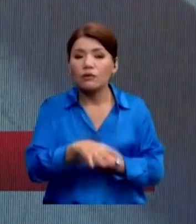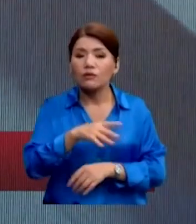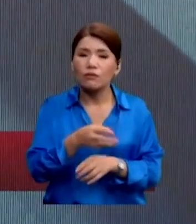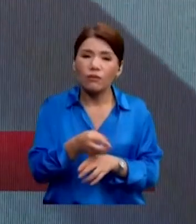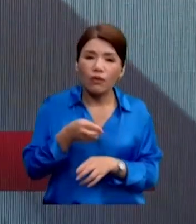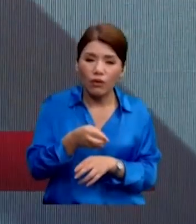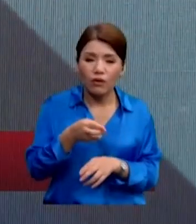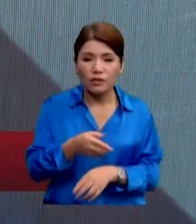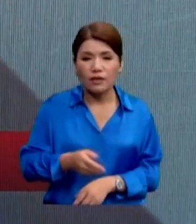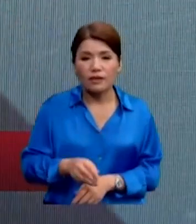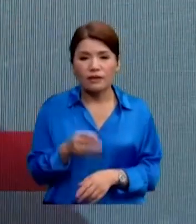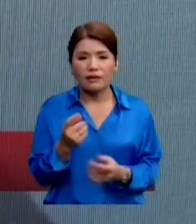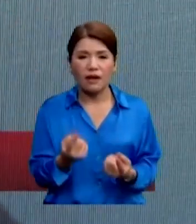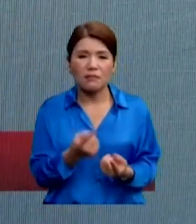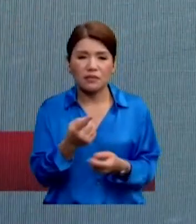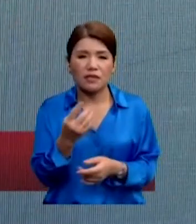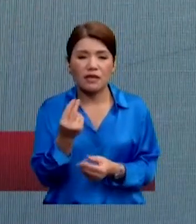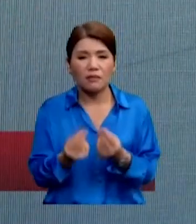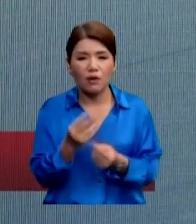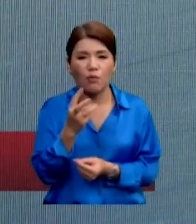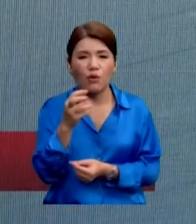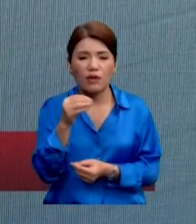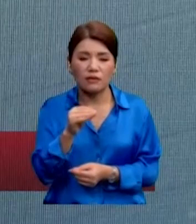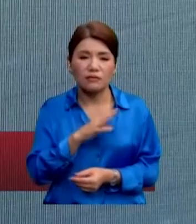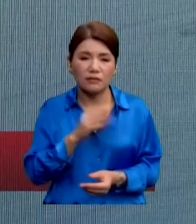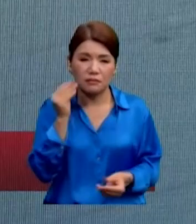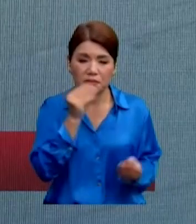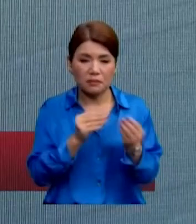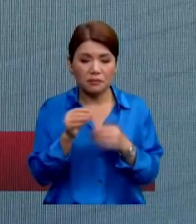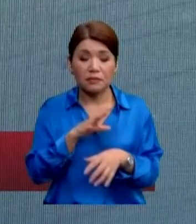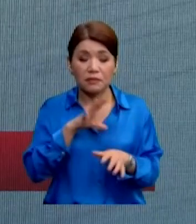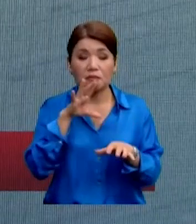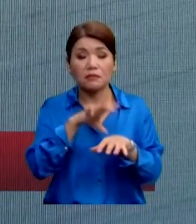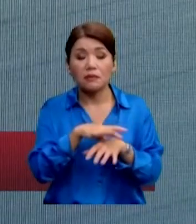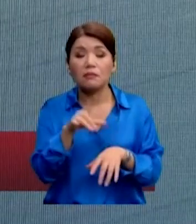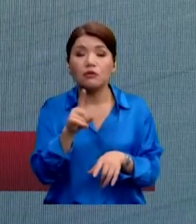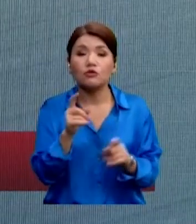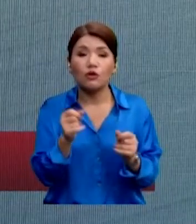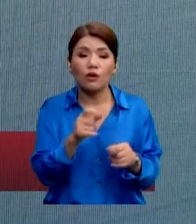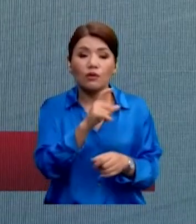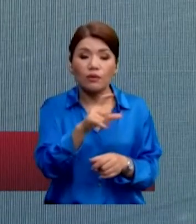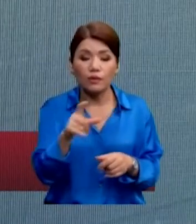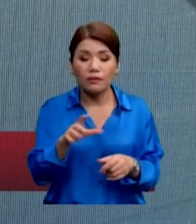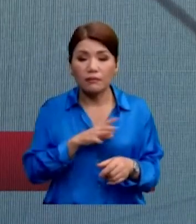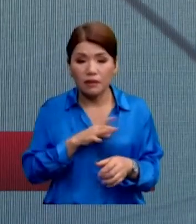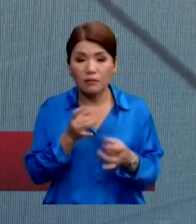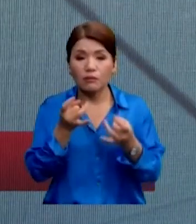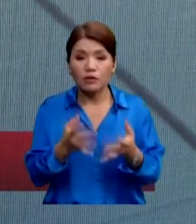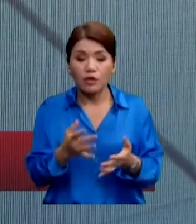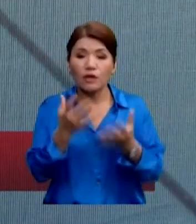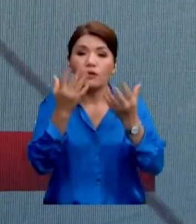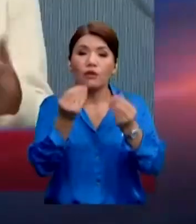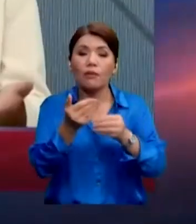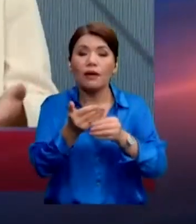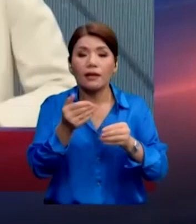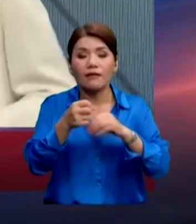нож и пистолет-зажигалка, то есть муляж. Дмитрий, там же стало известно, что захват заложников должен был произойти днем